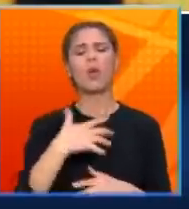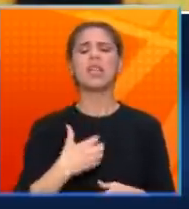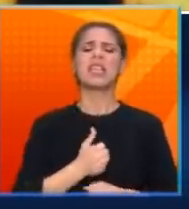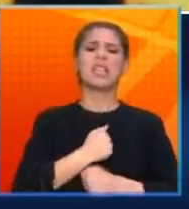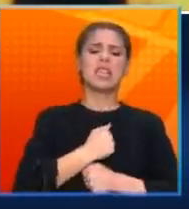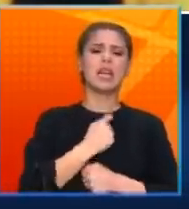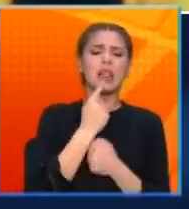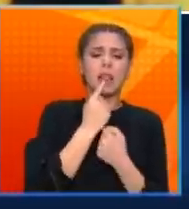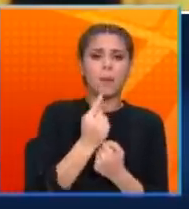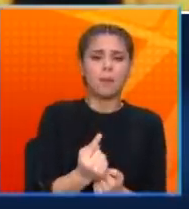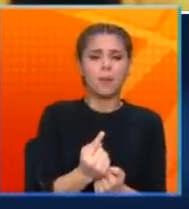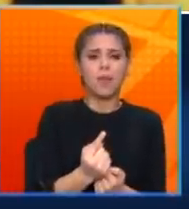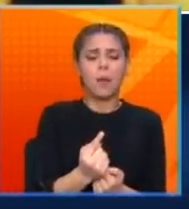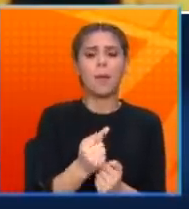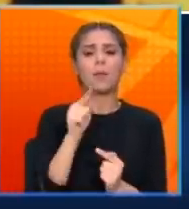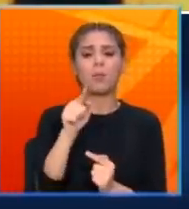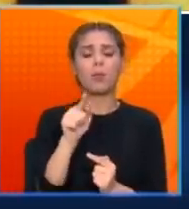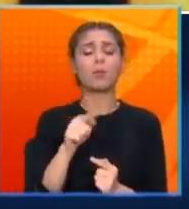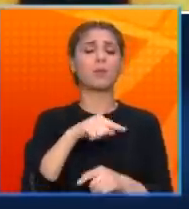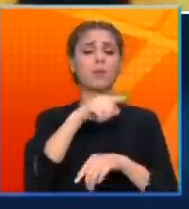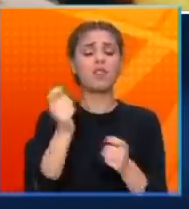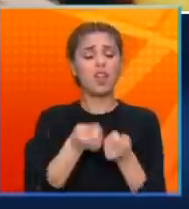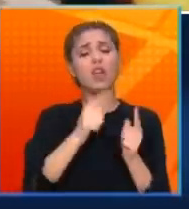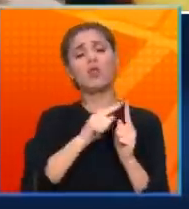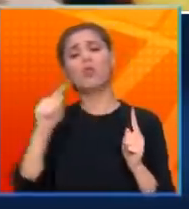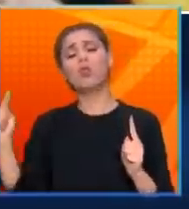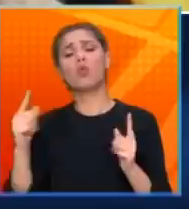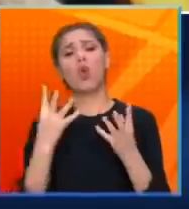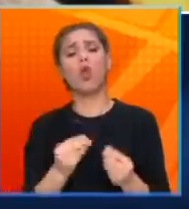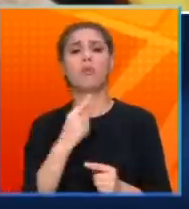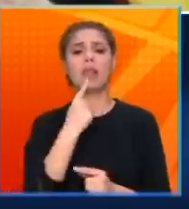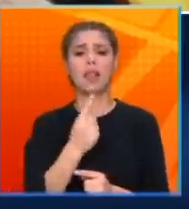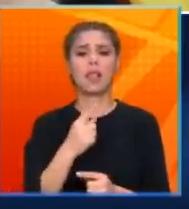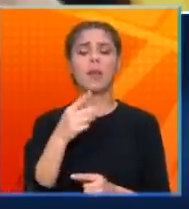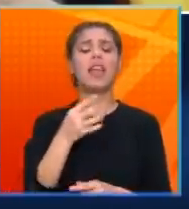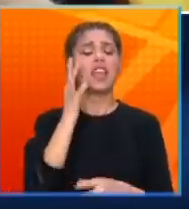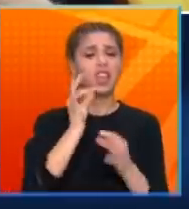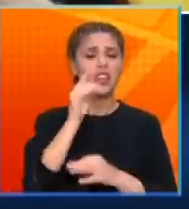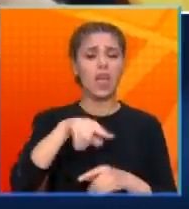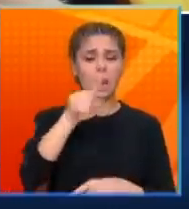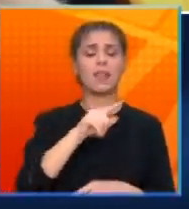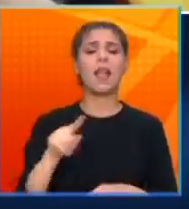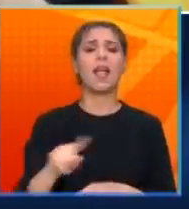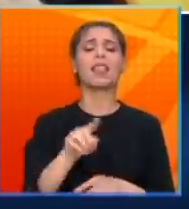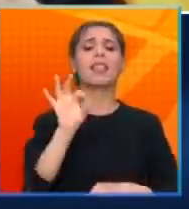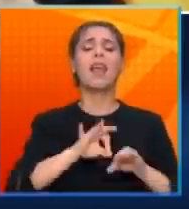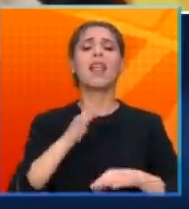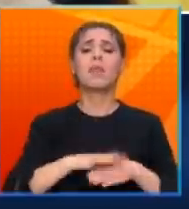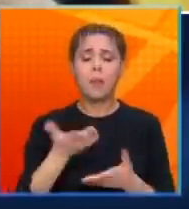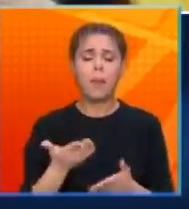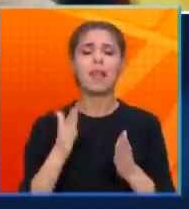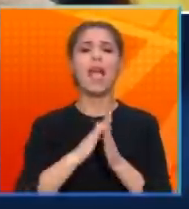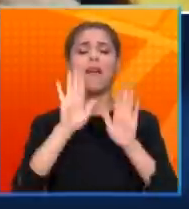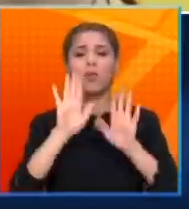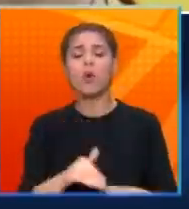şeklindeki karşılığı bu işin uzamasına neden olur. Kişileri denetleyemezsek, evlerinde